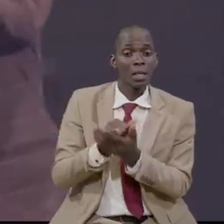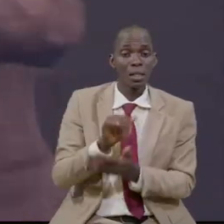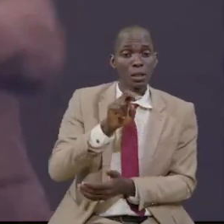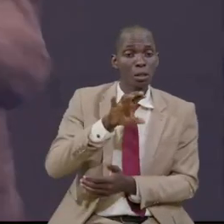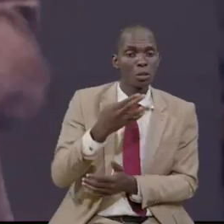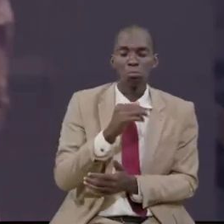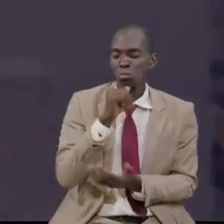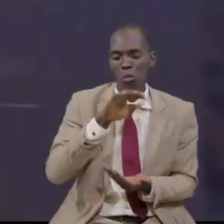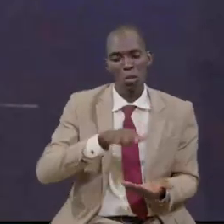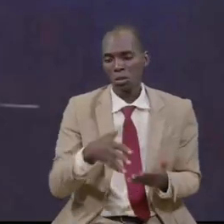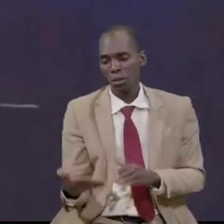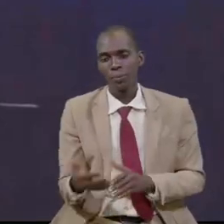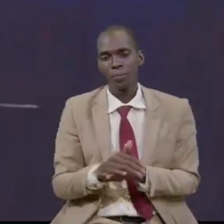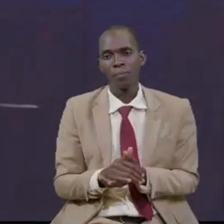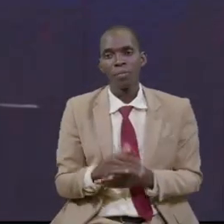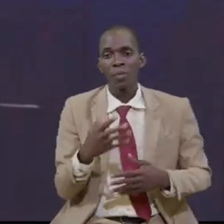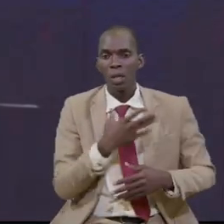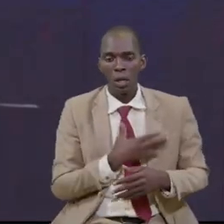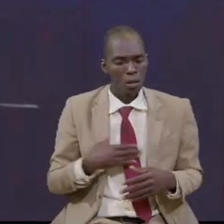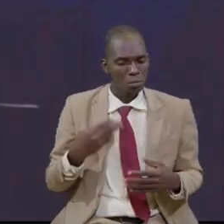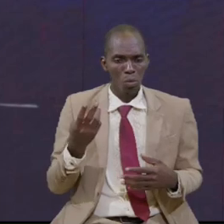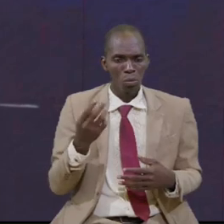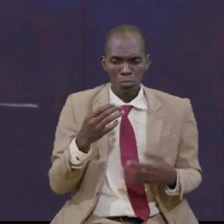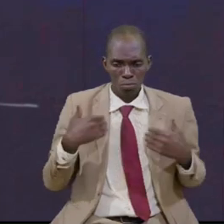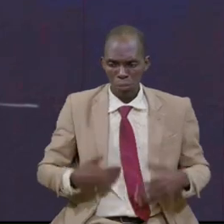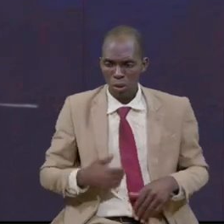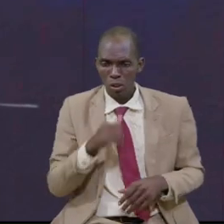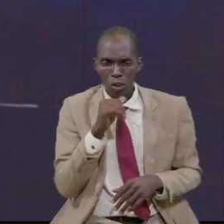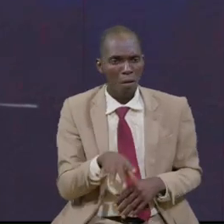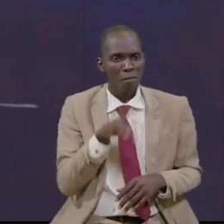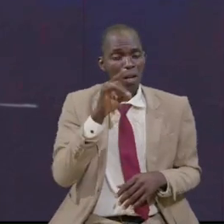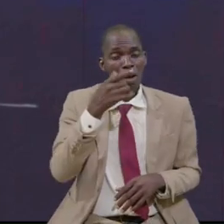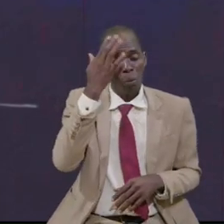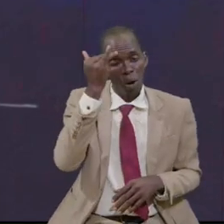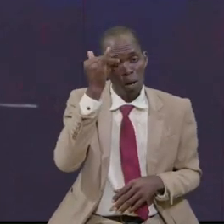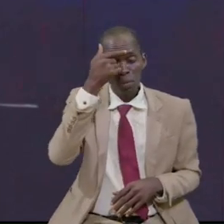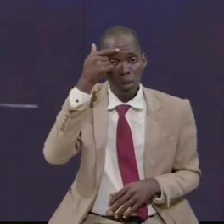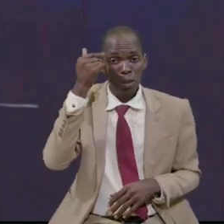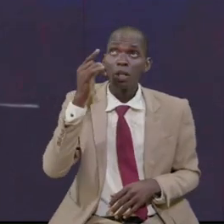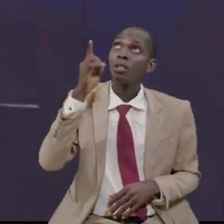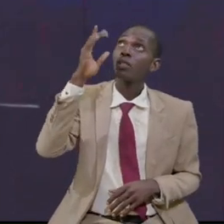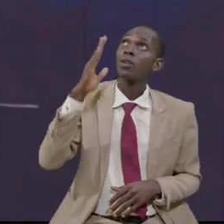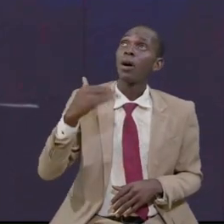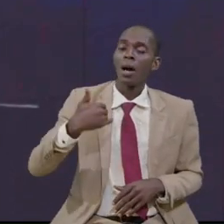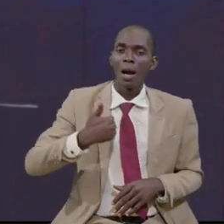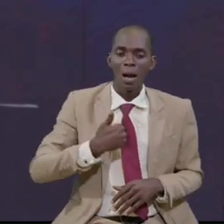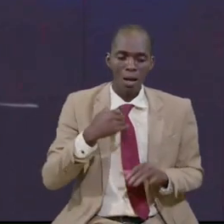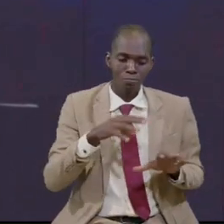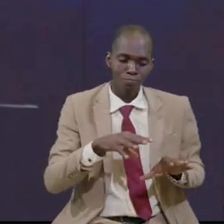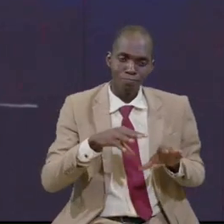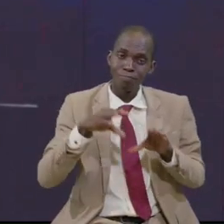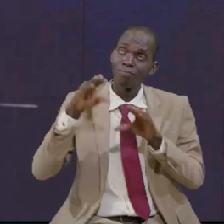la mort et qu'il ne parut plus parce que Dieu l'avait enlevé, car